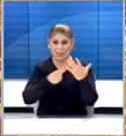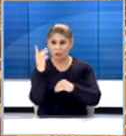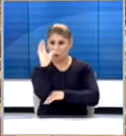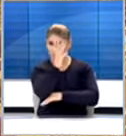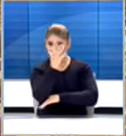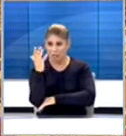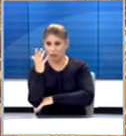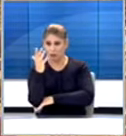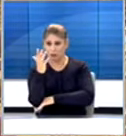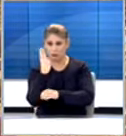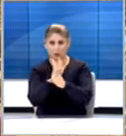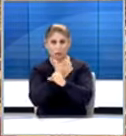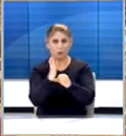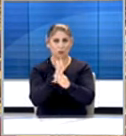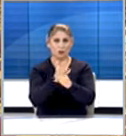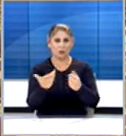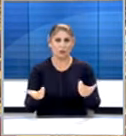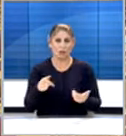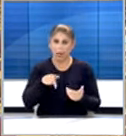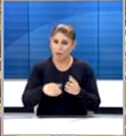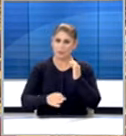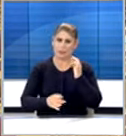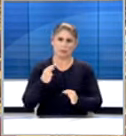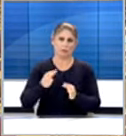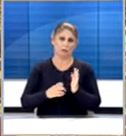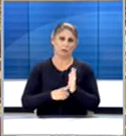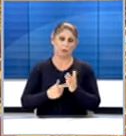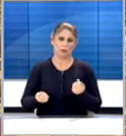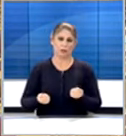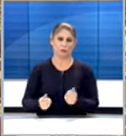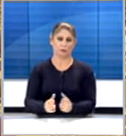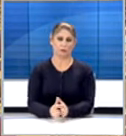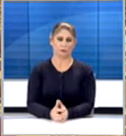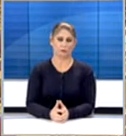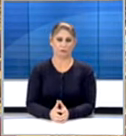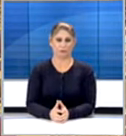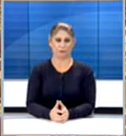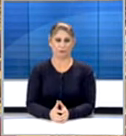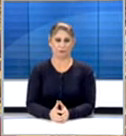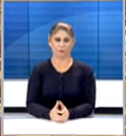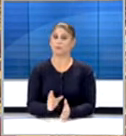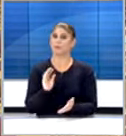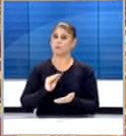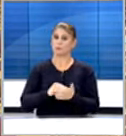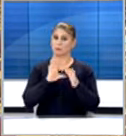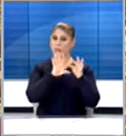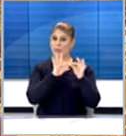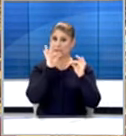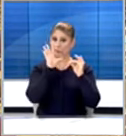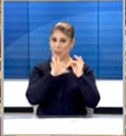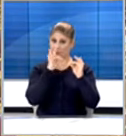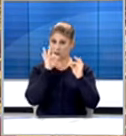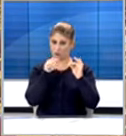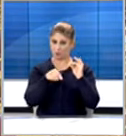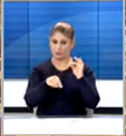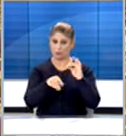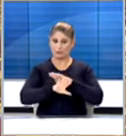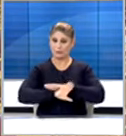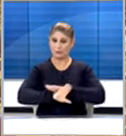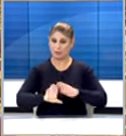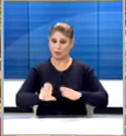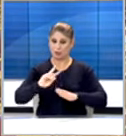καταστραφεί? Αυτή είναι η συζήτηση που πρέπει να γίνει. Και επίσης, ο Σεπτέμβριος κλείνει με